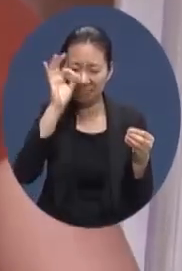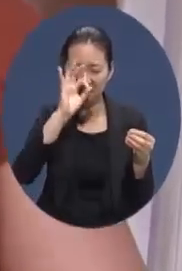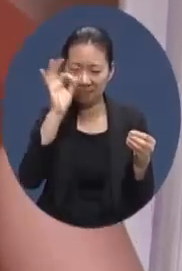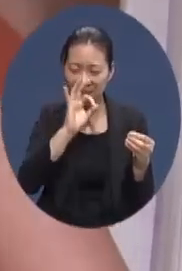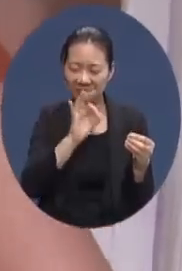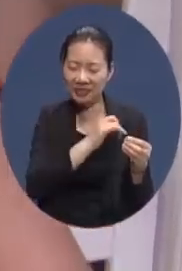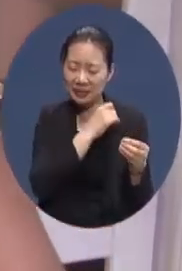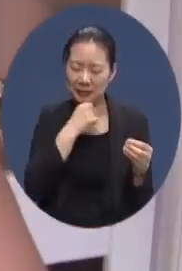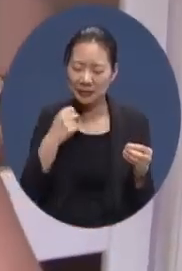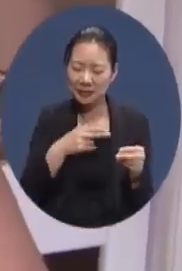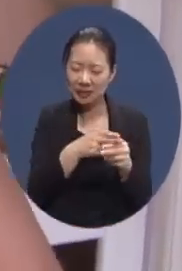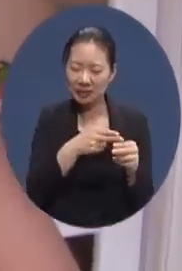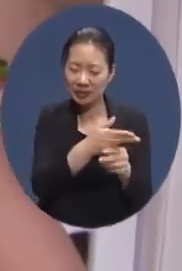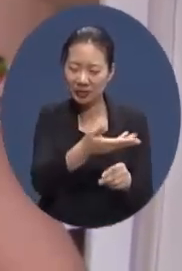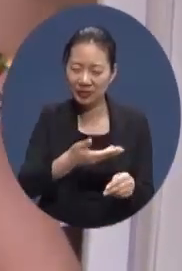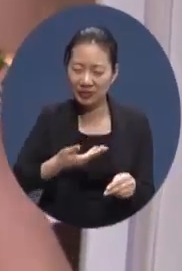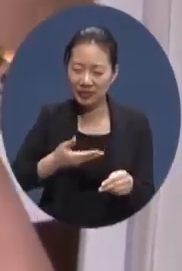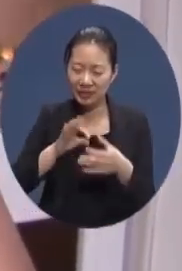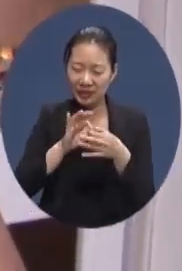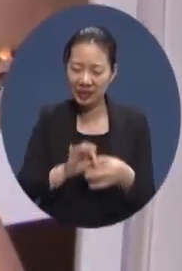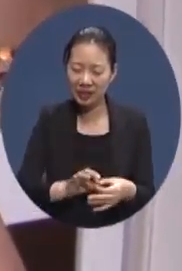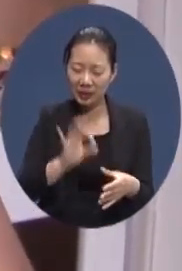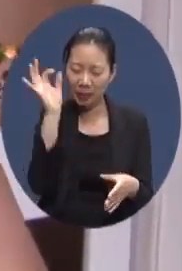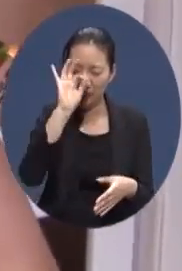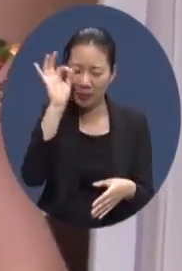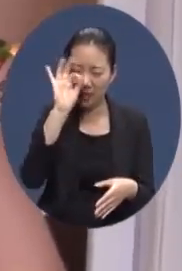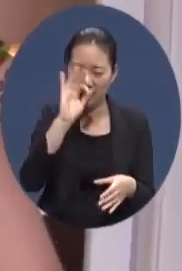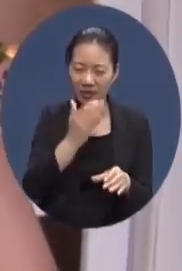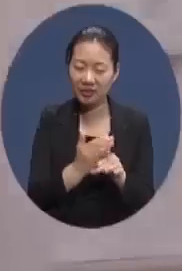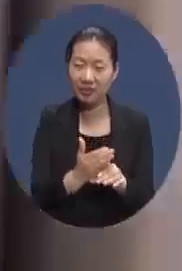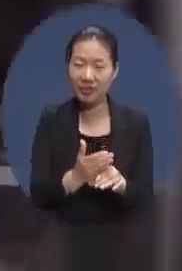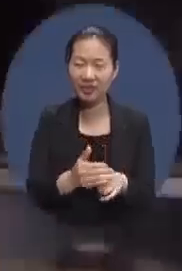얼마나 맛있는 걸 해주실지 그러니까. 냉장고를 계속 뒤지고 계시는데요.